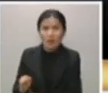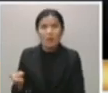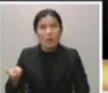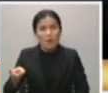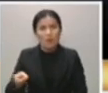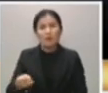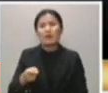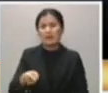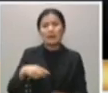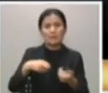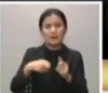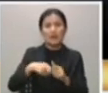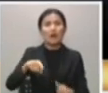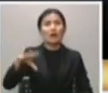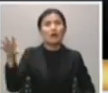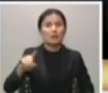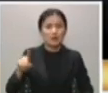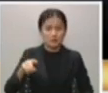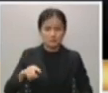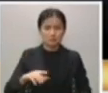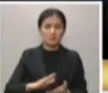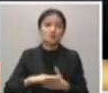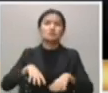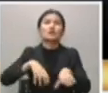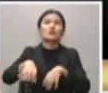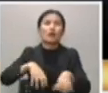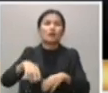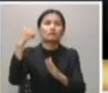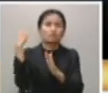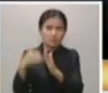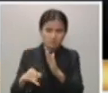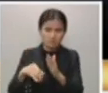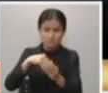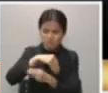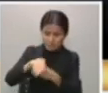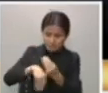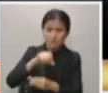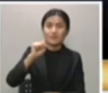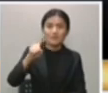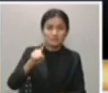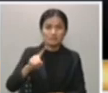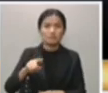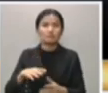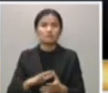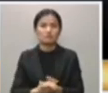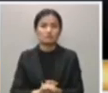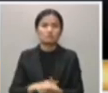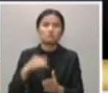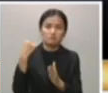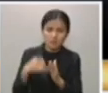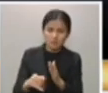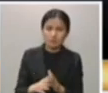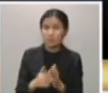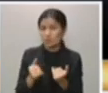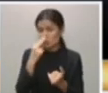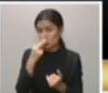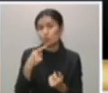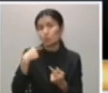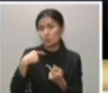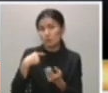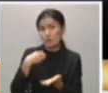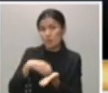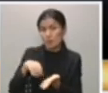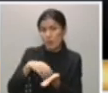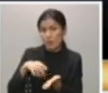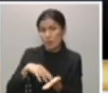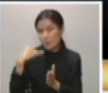าดผมจะแบ่งช่วงเวลาสักเล็กน้อยในเรื่องนี้ที่จะสะท้อนให้เห็นถึงความผิดที่เกิดขึ้นมา